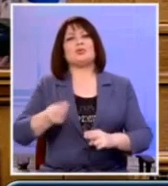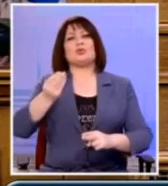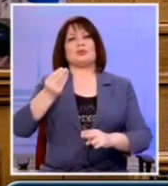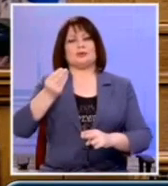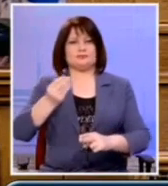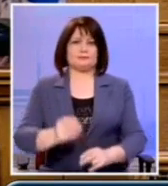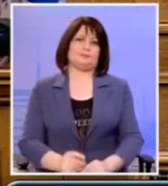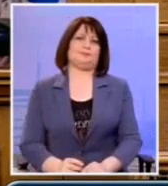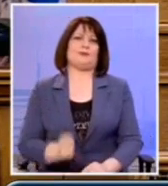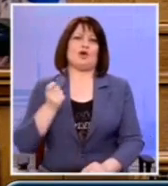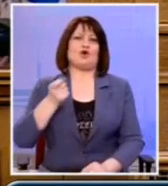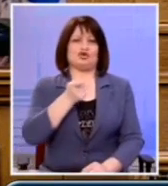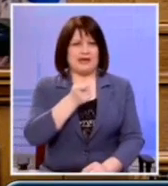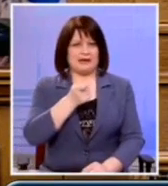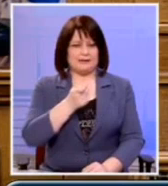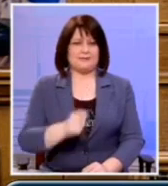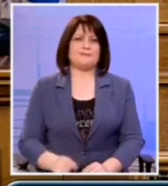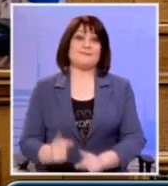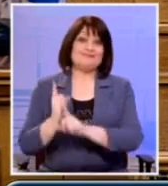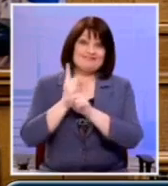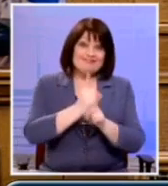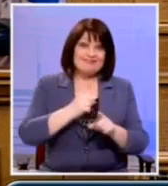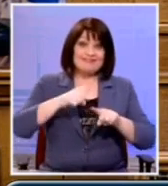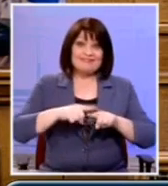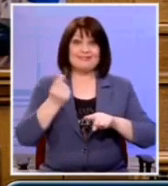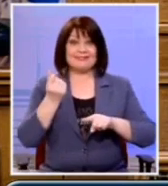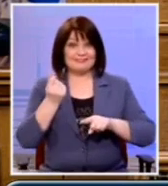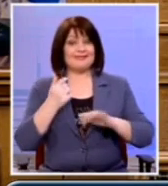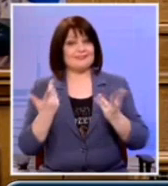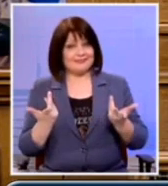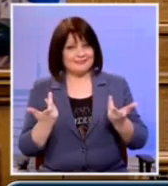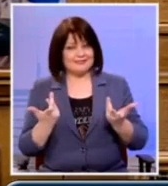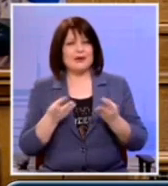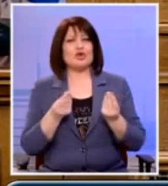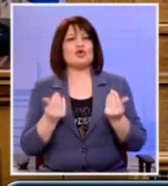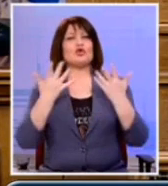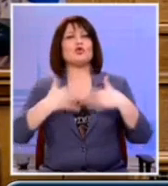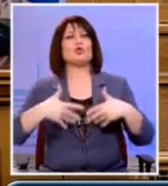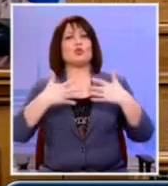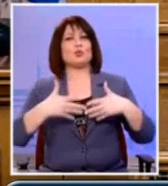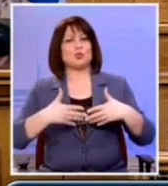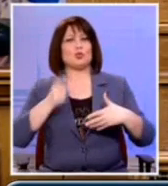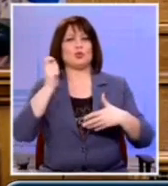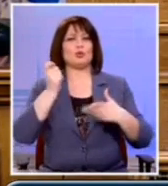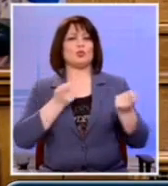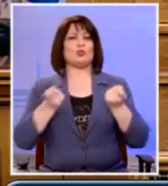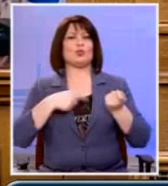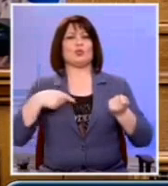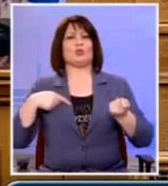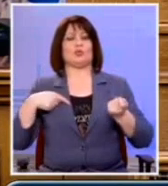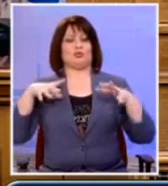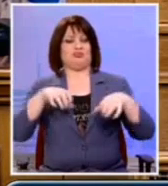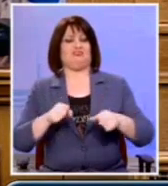Η ιδιαιτερότητα της ελληνικής περίπτωσης είναι ότι αυτός ο μηχανισμός πολιτικής κυδεμόνευσης που μέχρι